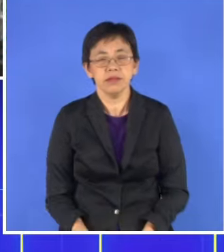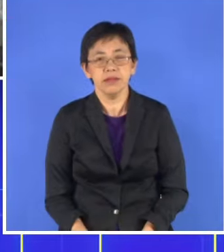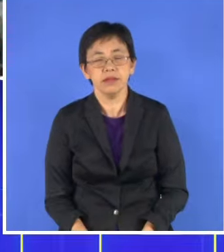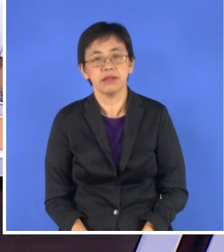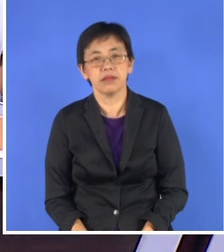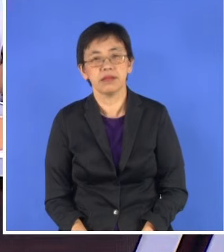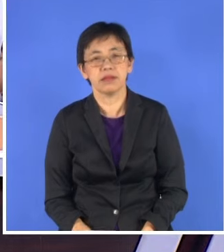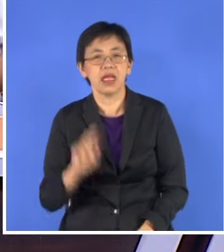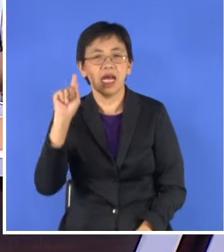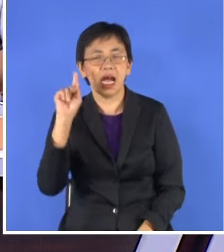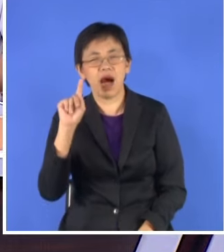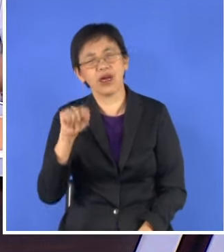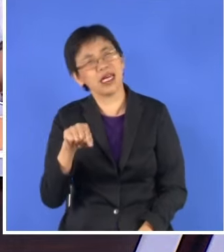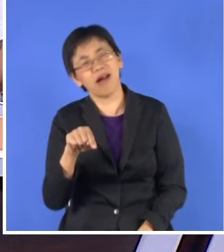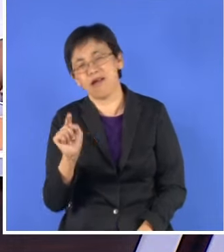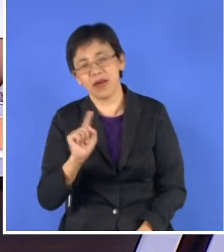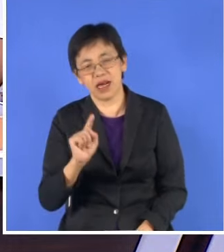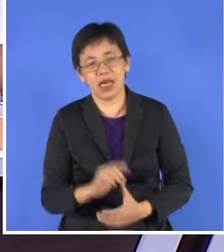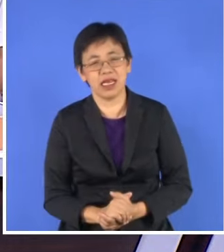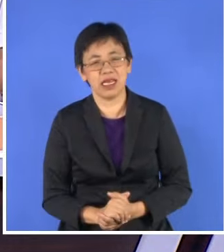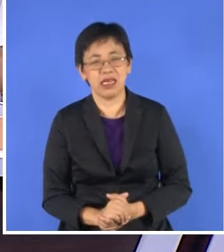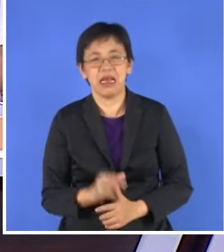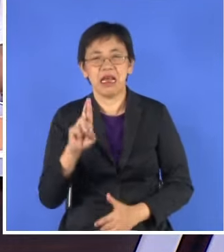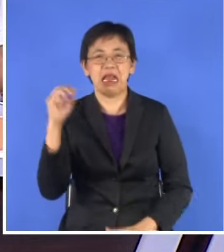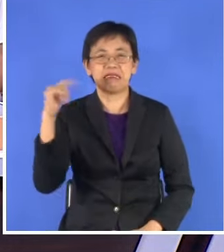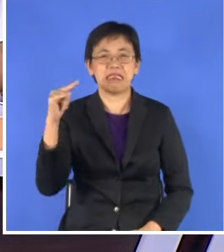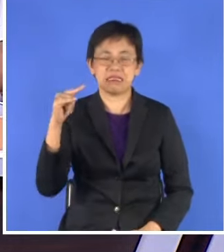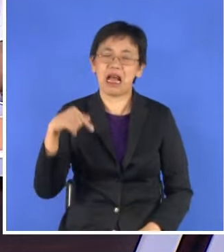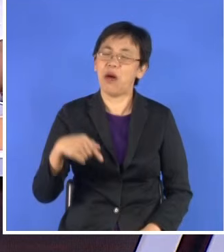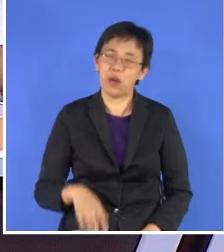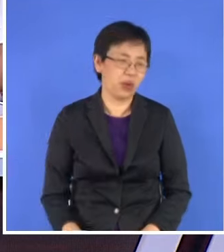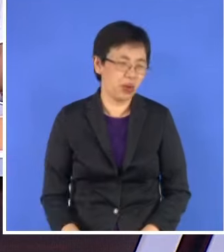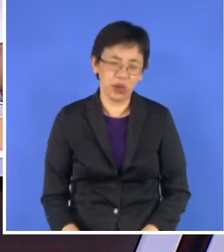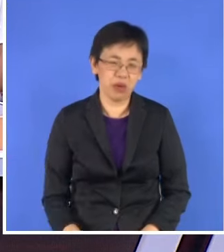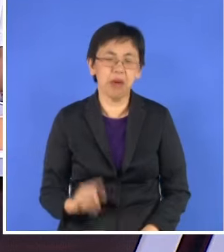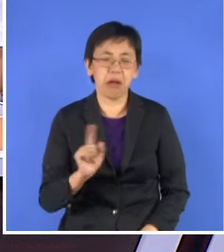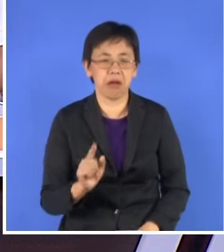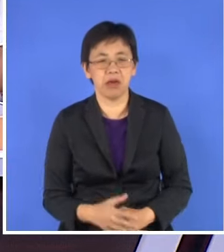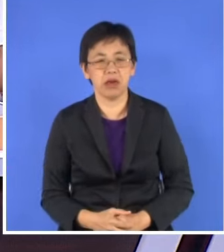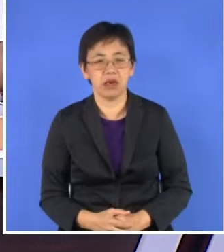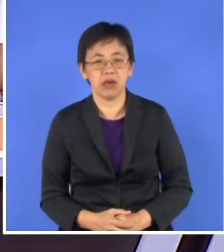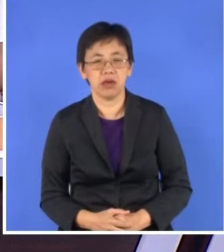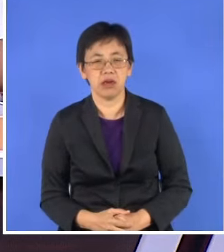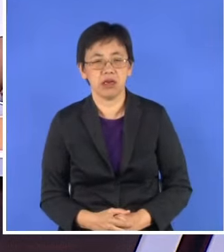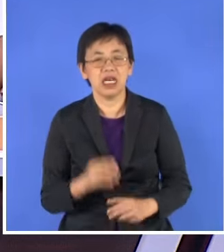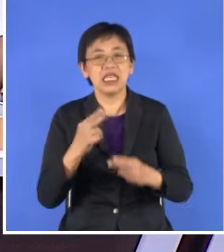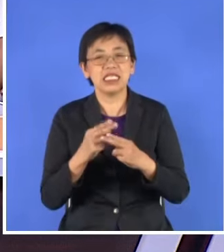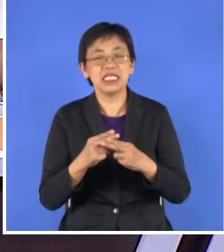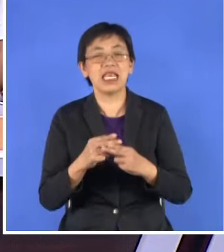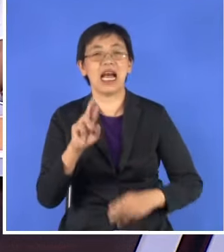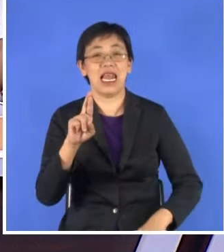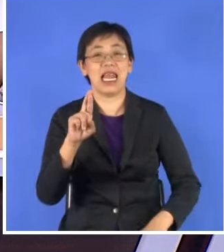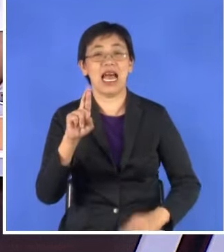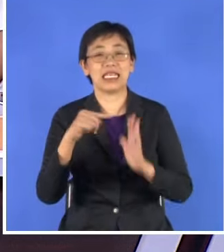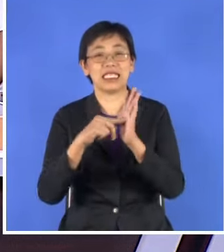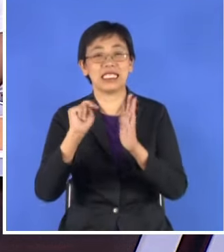ข่าวนี้นี่แหมสองใช้คำว่ารังสิตมันร้ายได้เลยนะมันเป็นยังไงฮะเพราะว่าคนก่อเหตุชื่อรังสิตค่ะอ